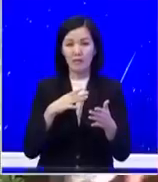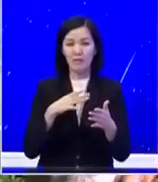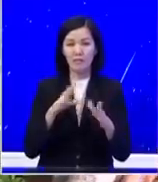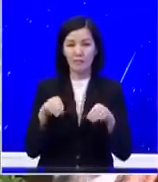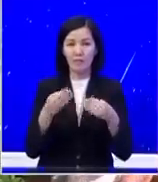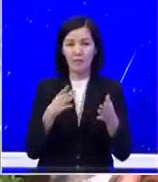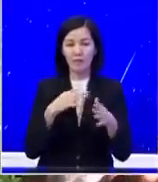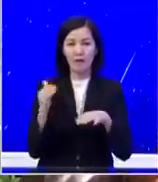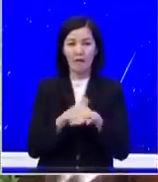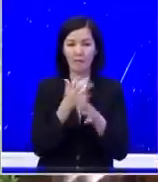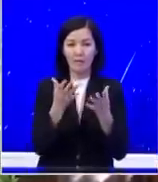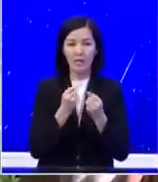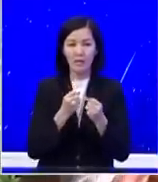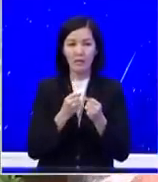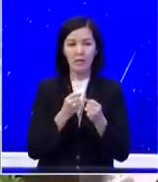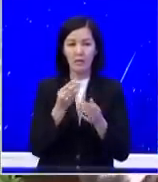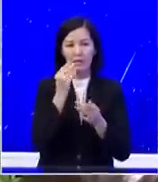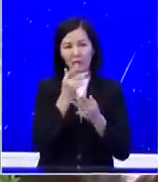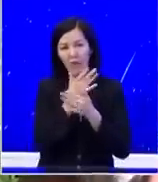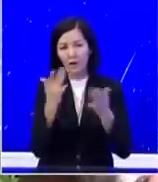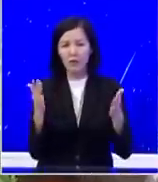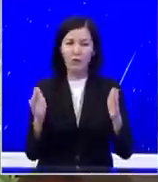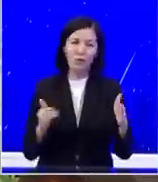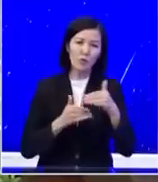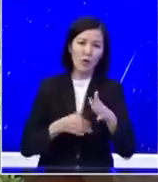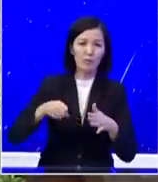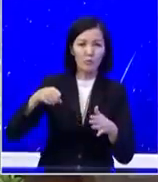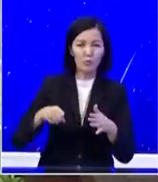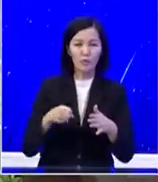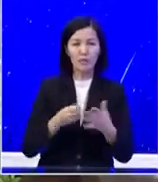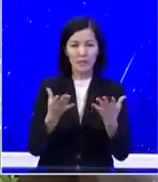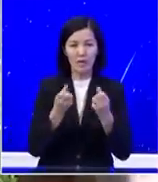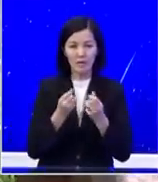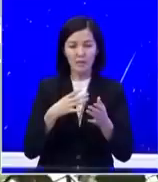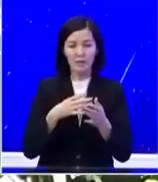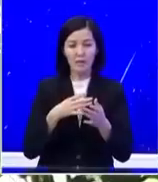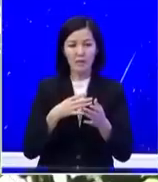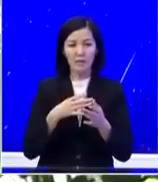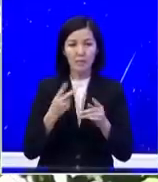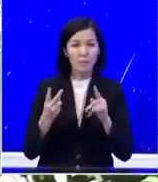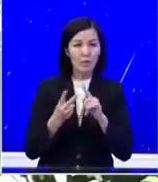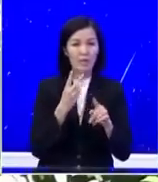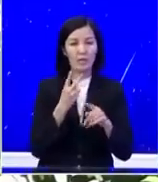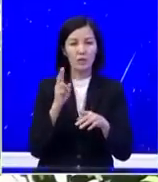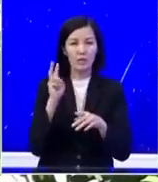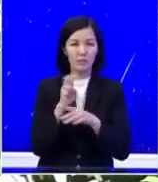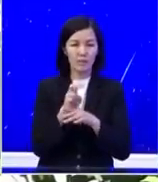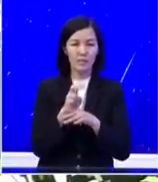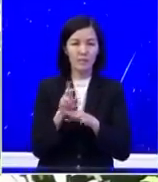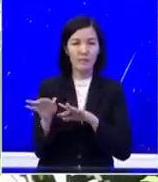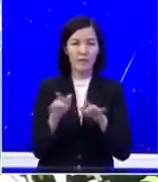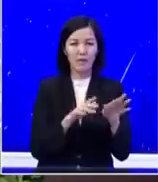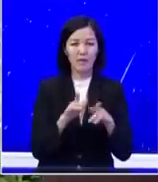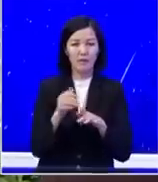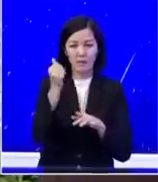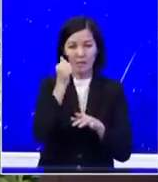де осы ондар берді. Енді май берді, күріш берді дегендей. Бүгінде келіп жатыр енді. Бұлай енді